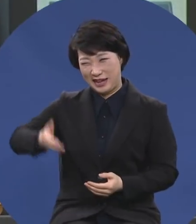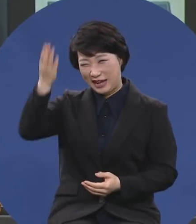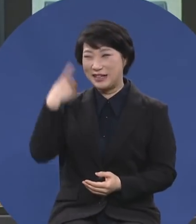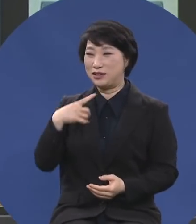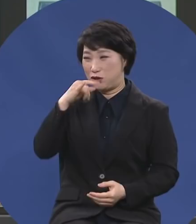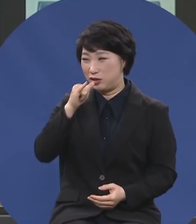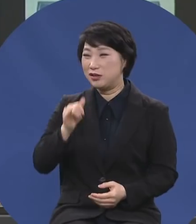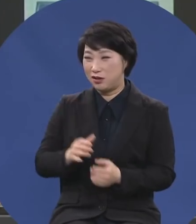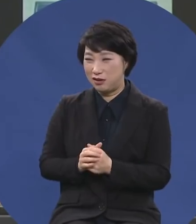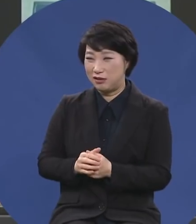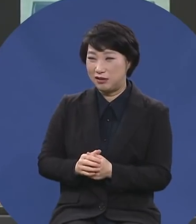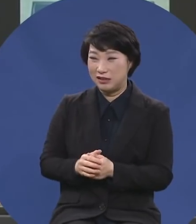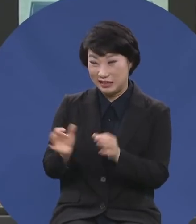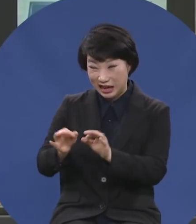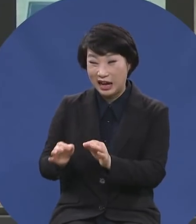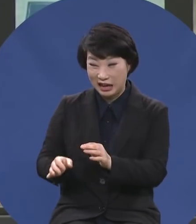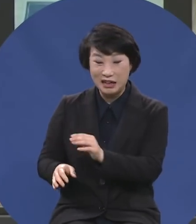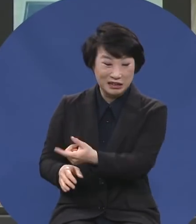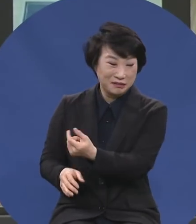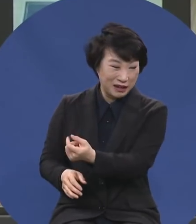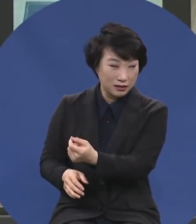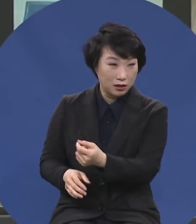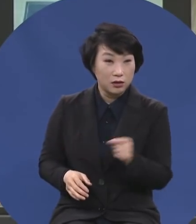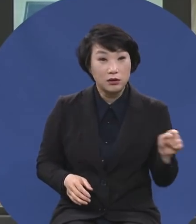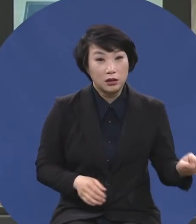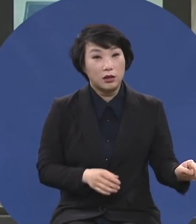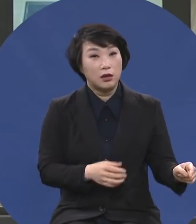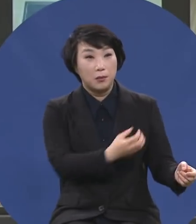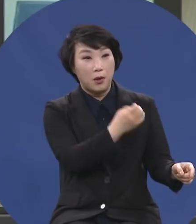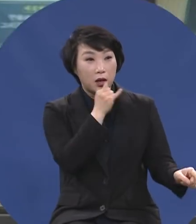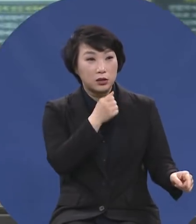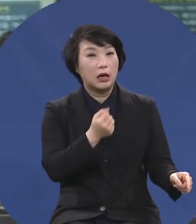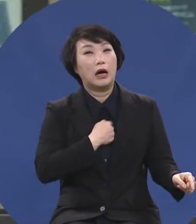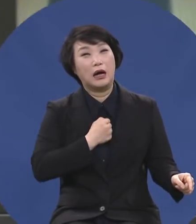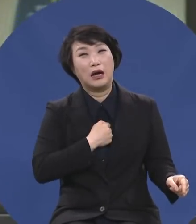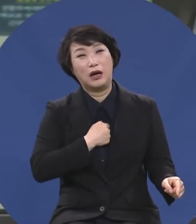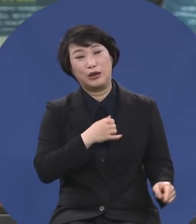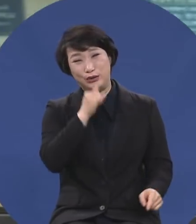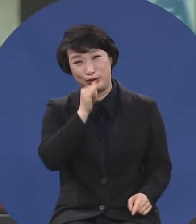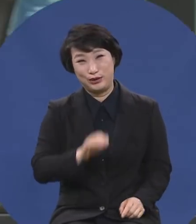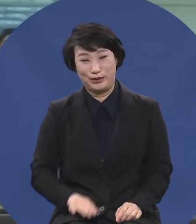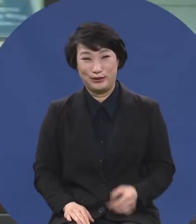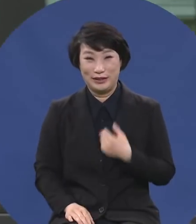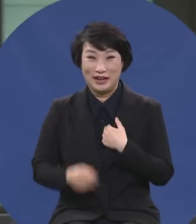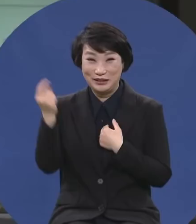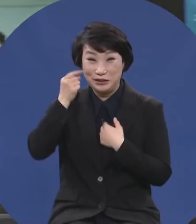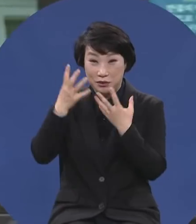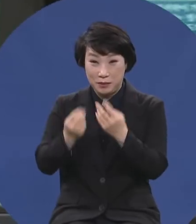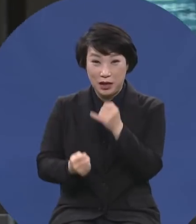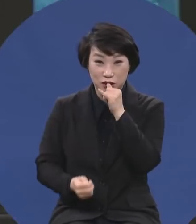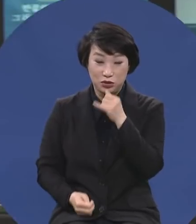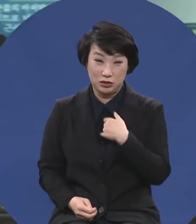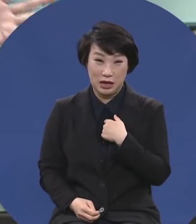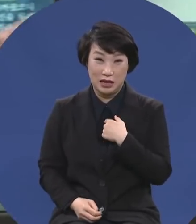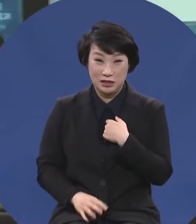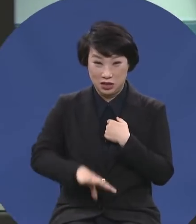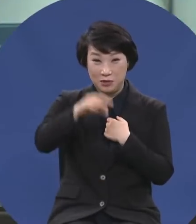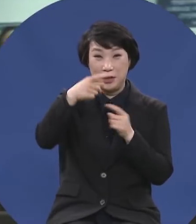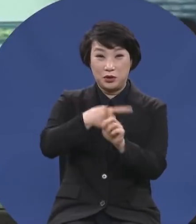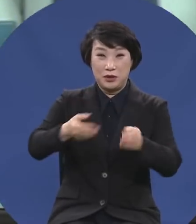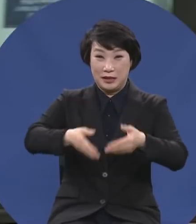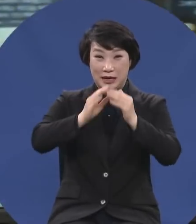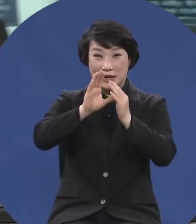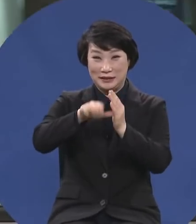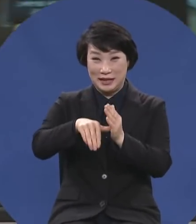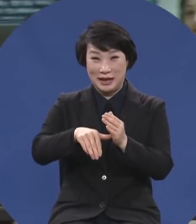사람들 얼마나 안타까우냐 그 말이에요. 저도 그런 소리 많이 들었어요. 처음에 교회 개척할